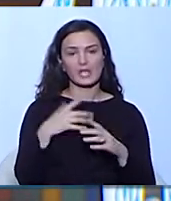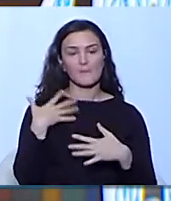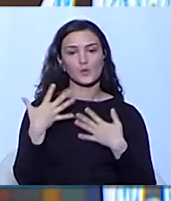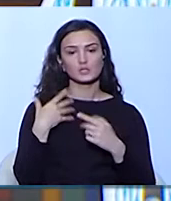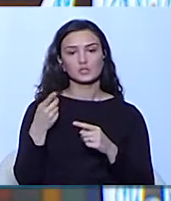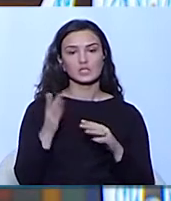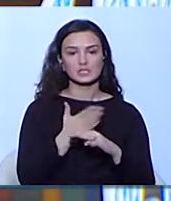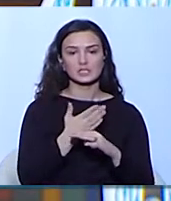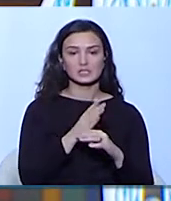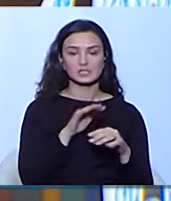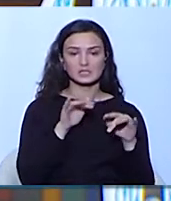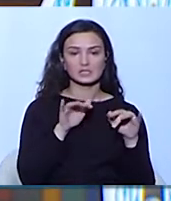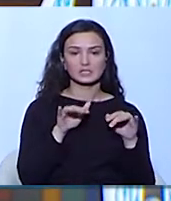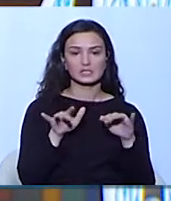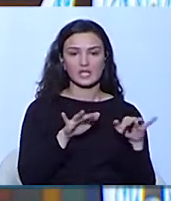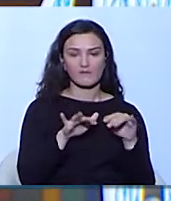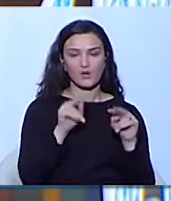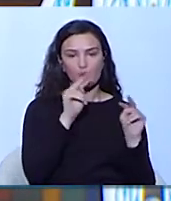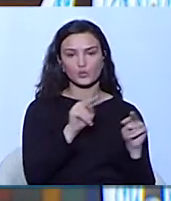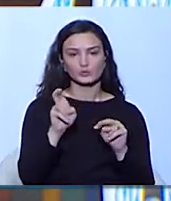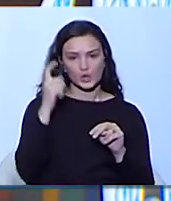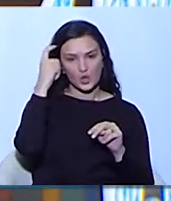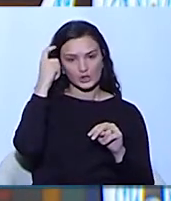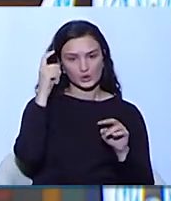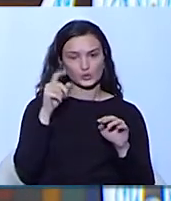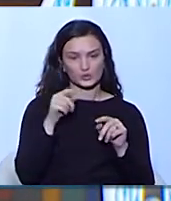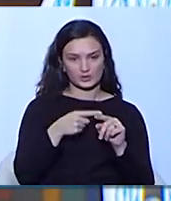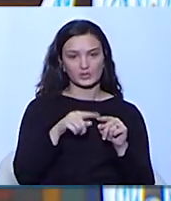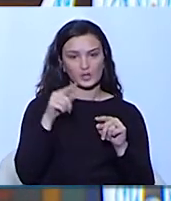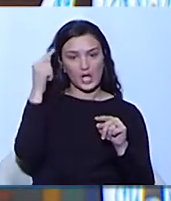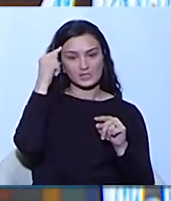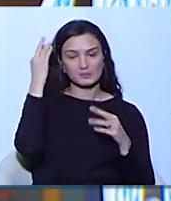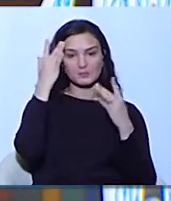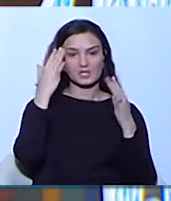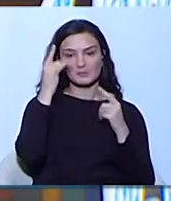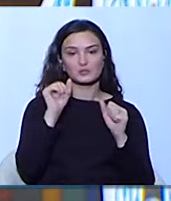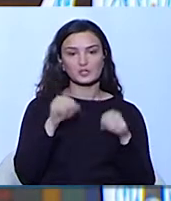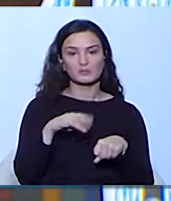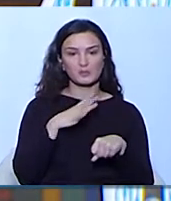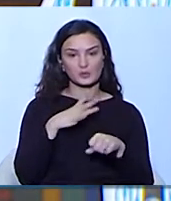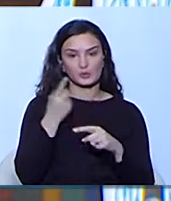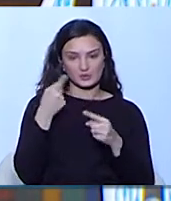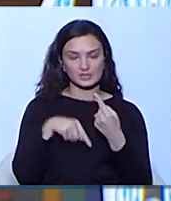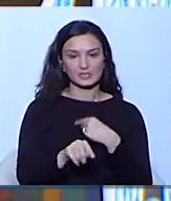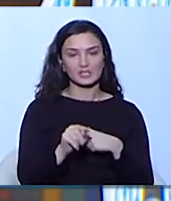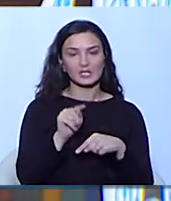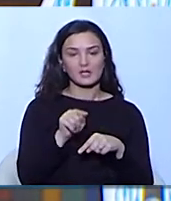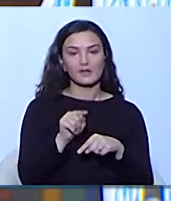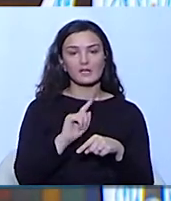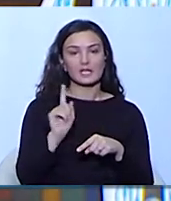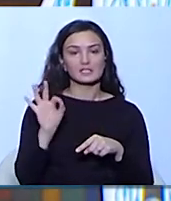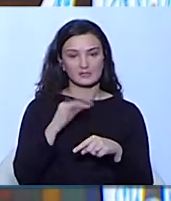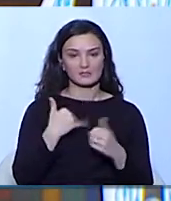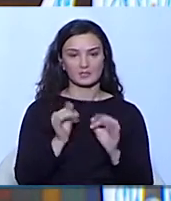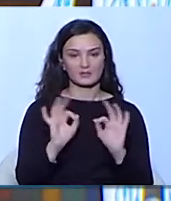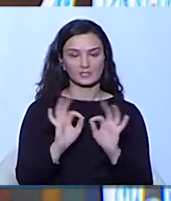და ქცევით აკონტროლებს აზროვნების დონე, ანუ კოგნიტური ნაწილი და აზრები და ფიქრები შეიძლება იწვევდეს იმას, რაზეც